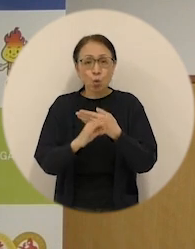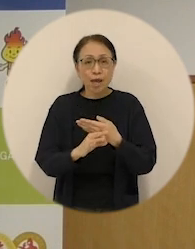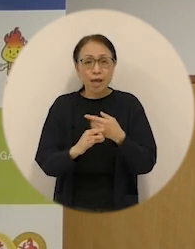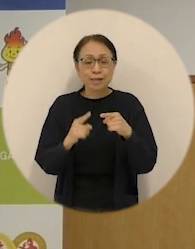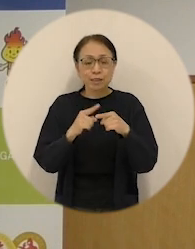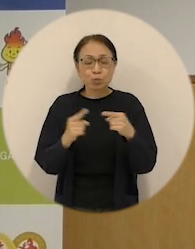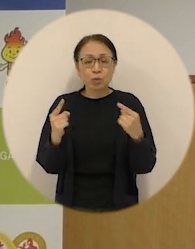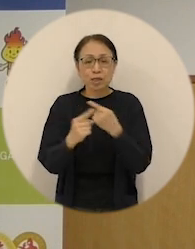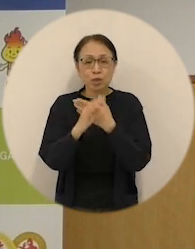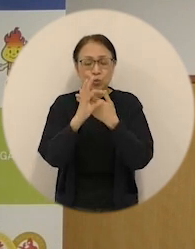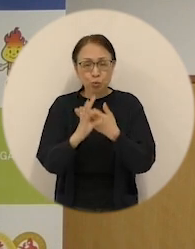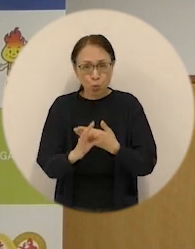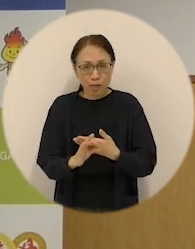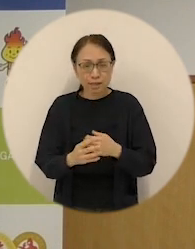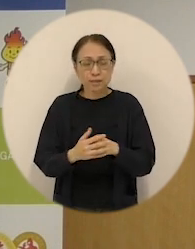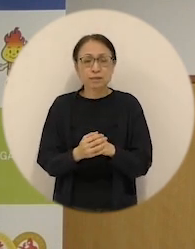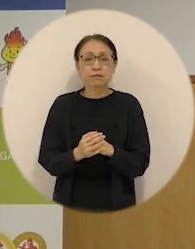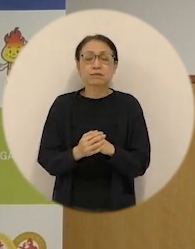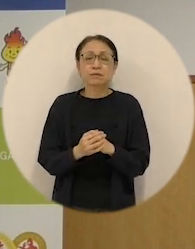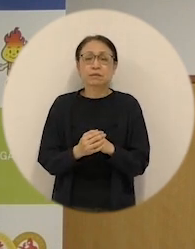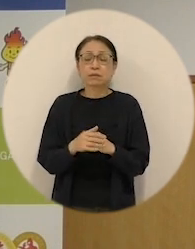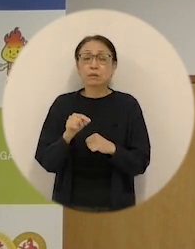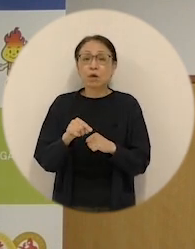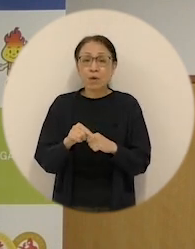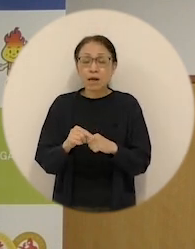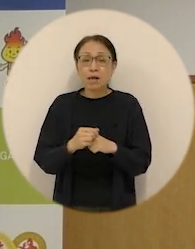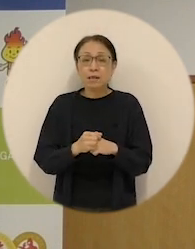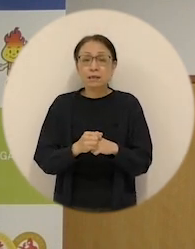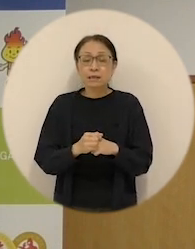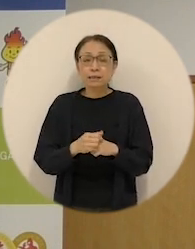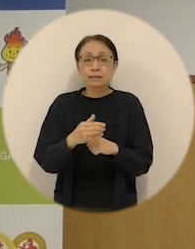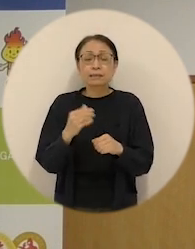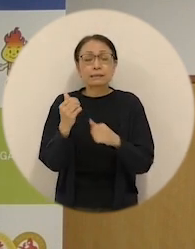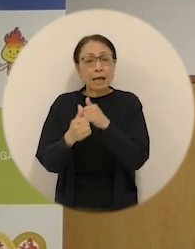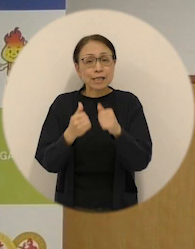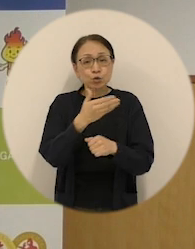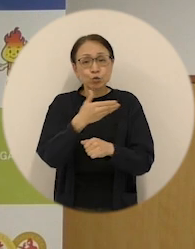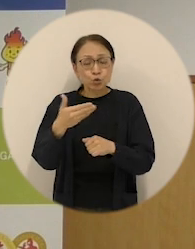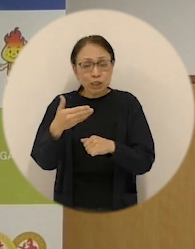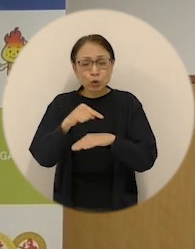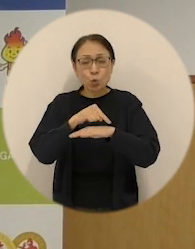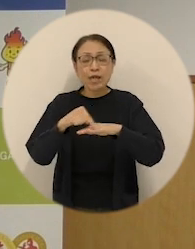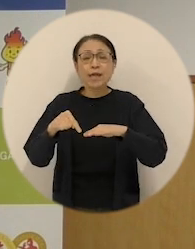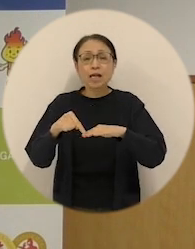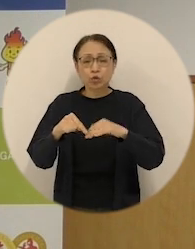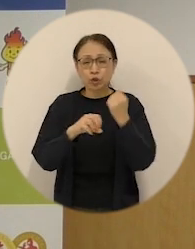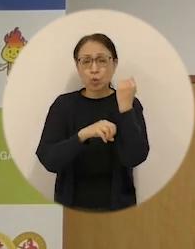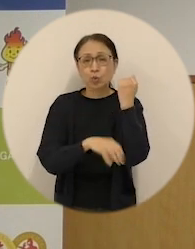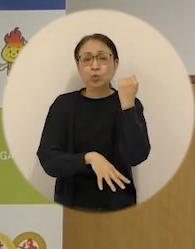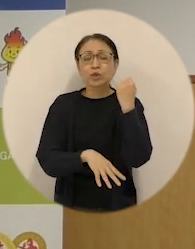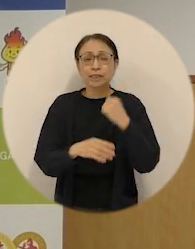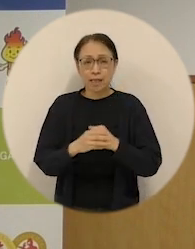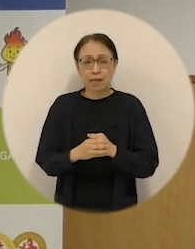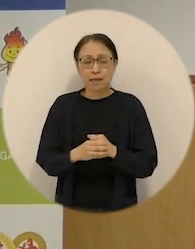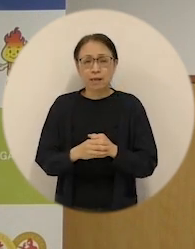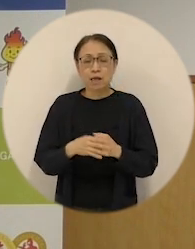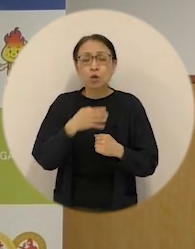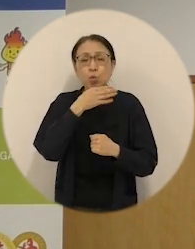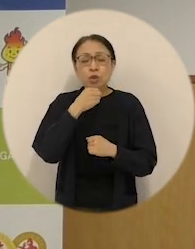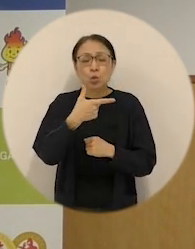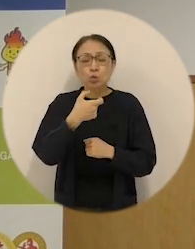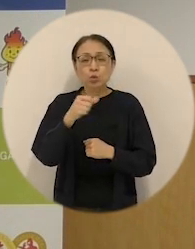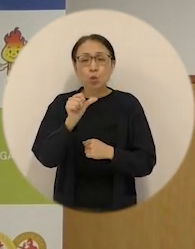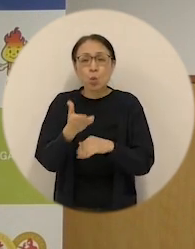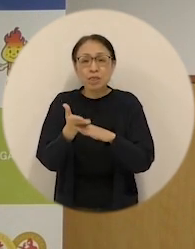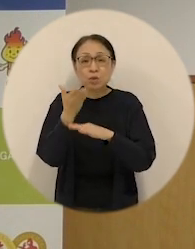条例でありますが、本案は第9期介護保険事業計画に基づき65歳以上の